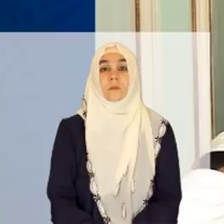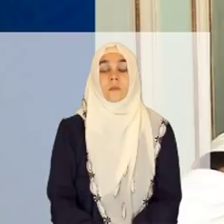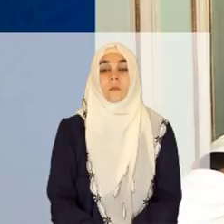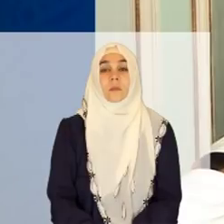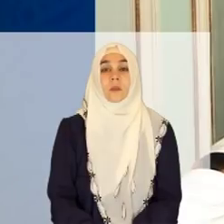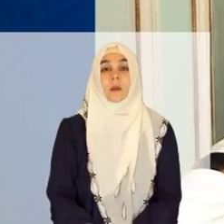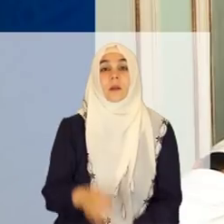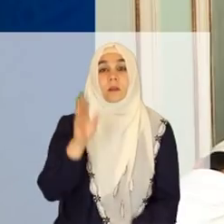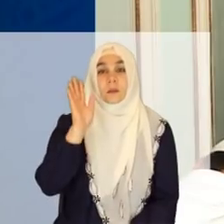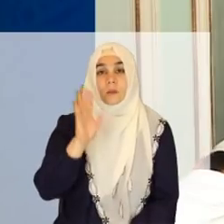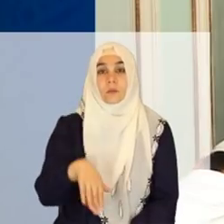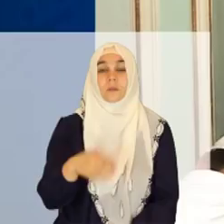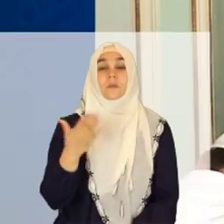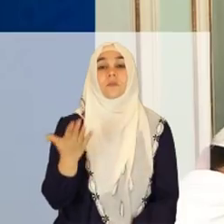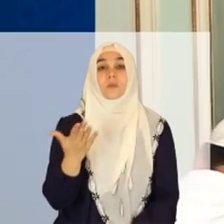Ha, unaqa bo'lsa